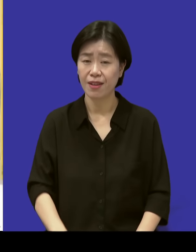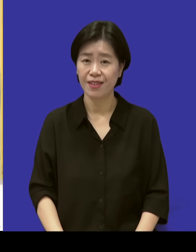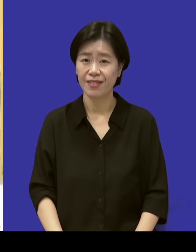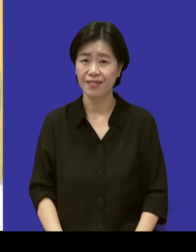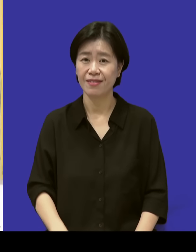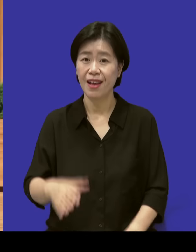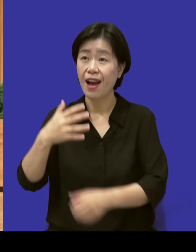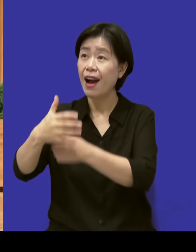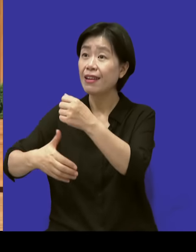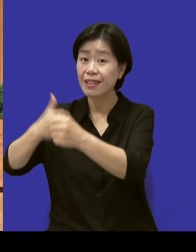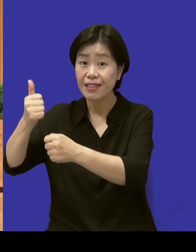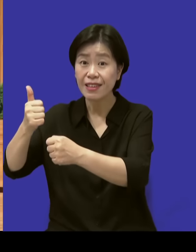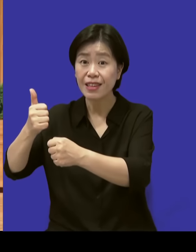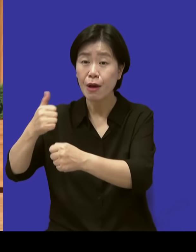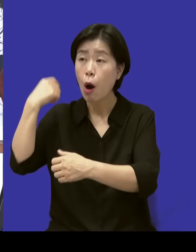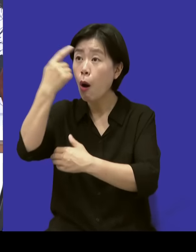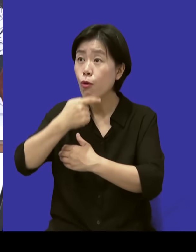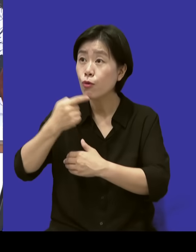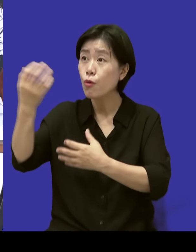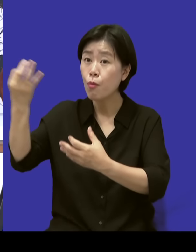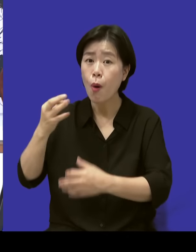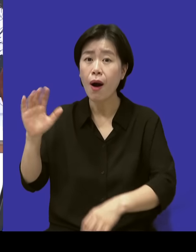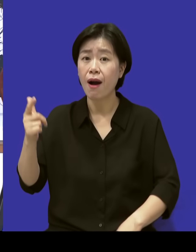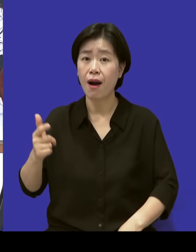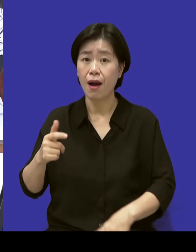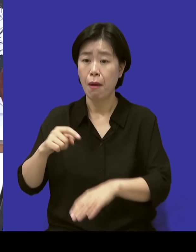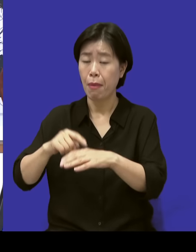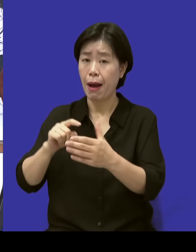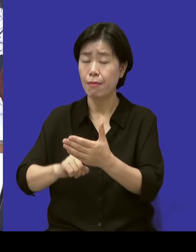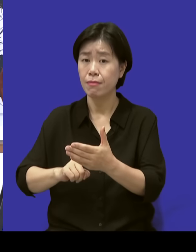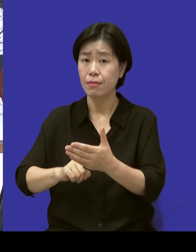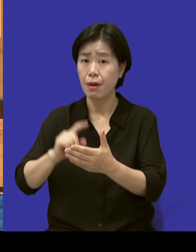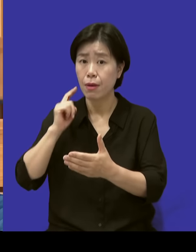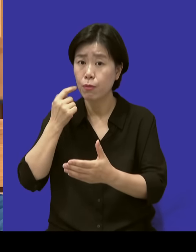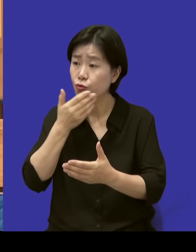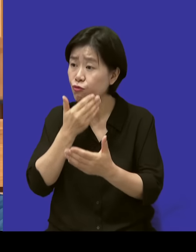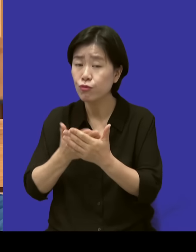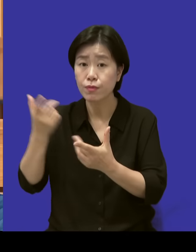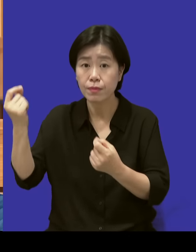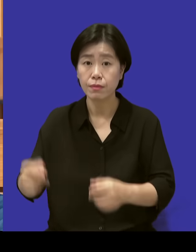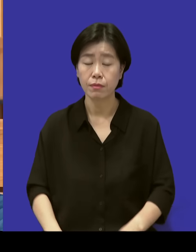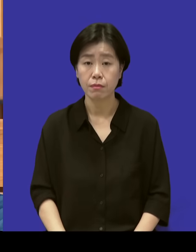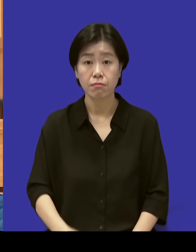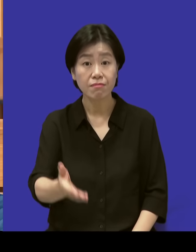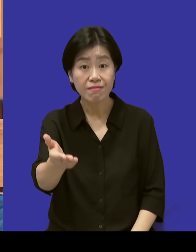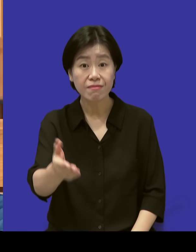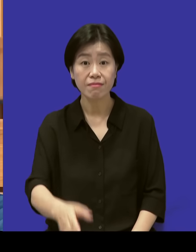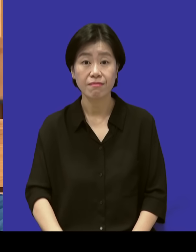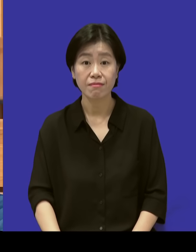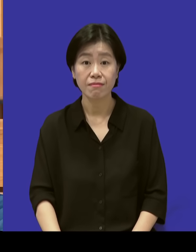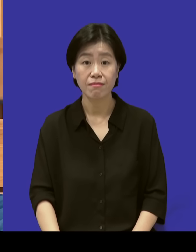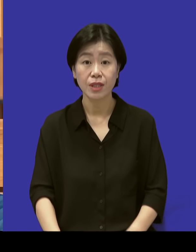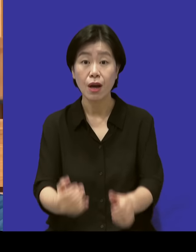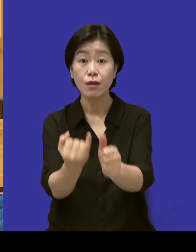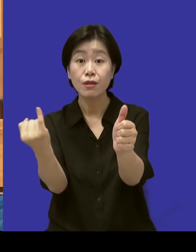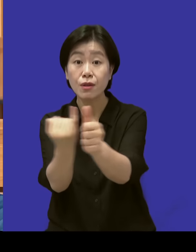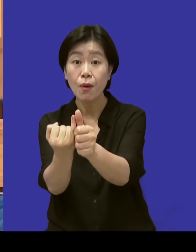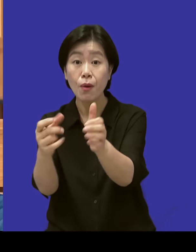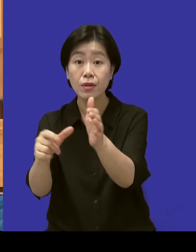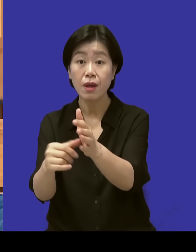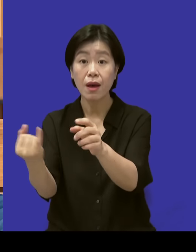취하시지 않고 중심을 보신다고 하셨거든요. 아, 그래도 아내는 우리, 외모를 보잖아요. 아내는 아니 우리 사회자님도 예. 이윤미님 예. 그 중심을